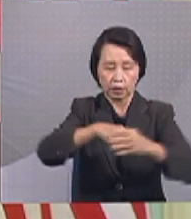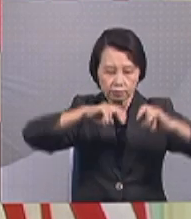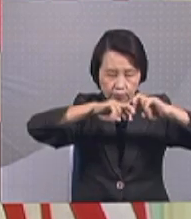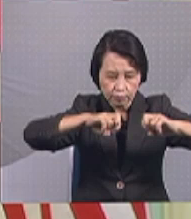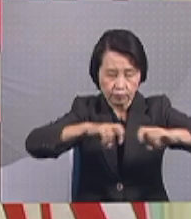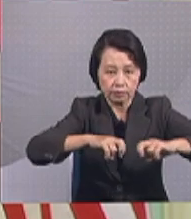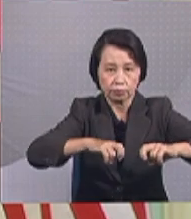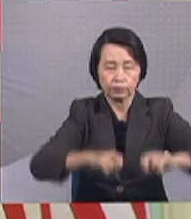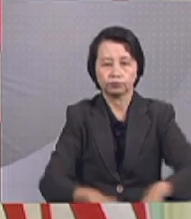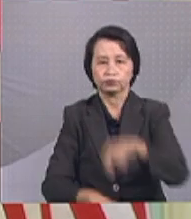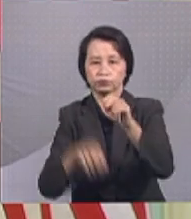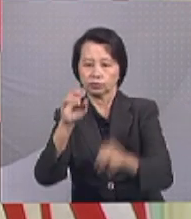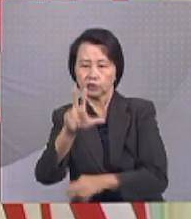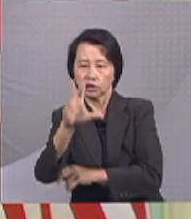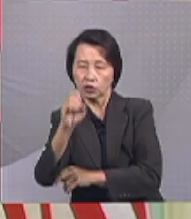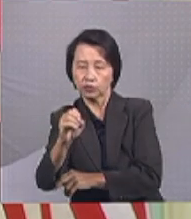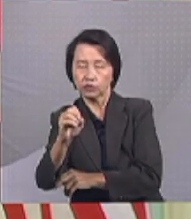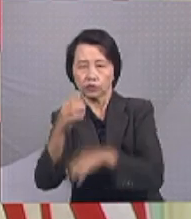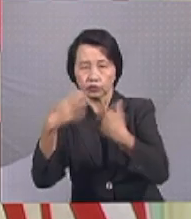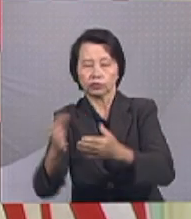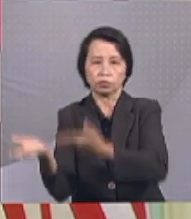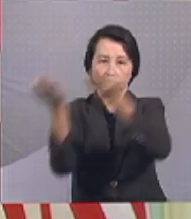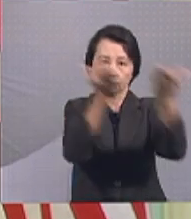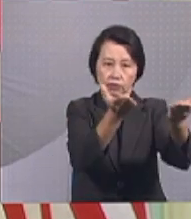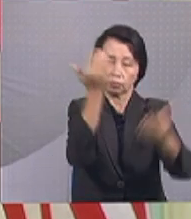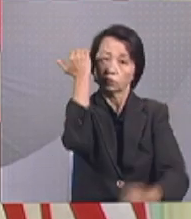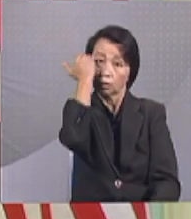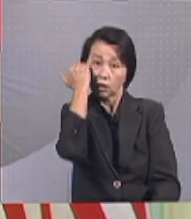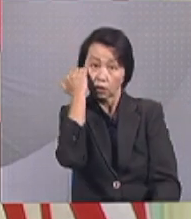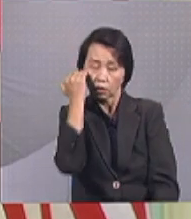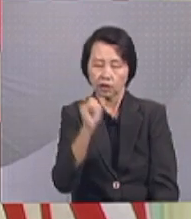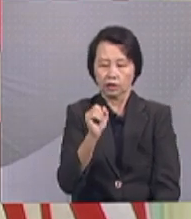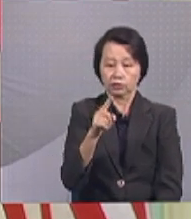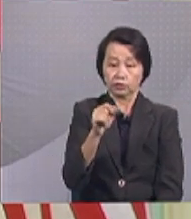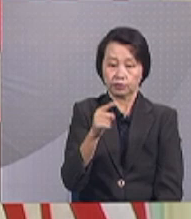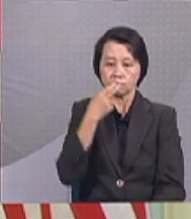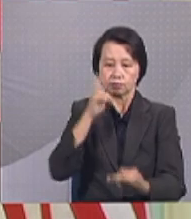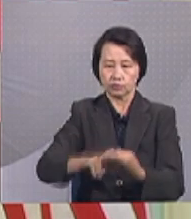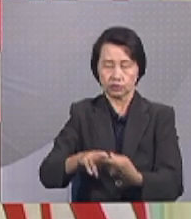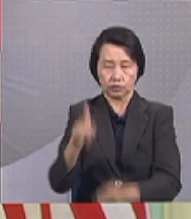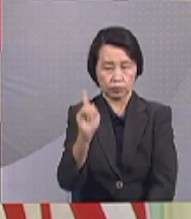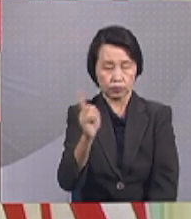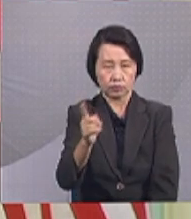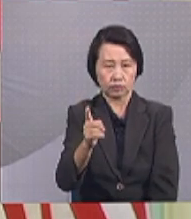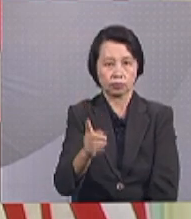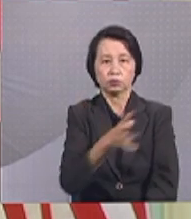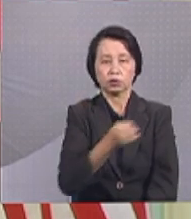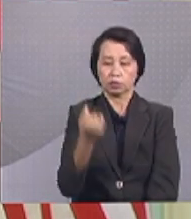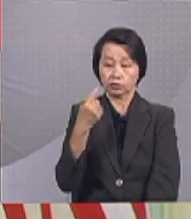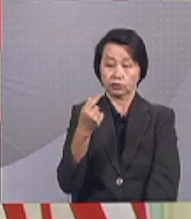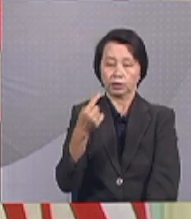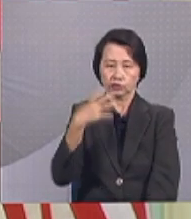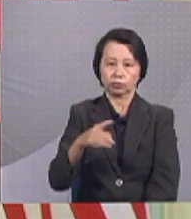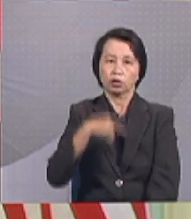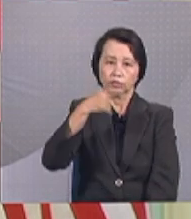siasatan, 30 kes telah didakwa di mahkamah, 11 diberikan notis amaran dan 11 telah